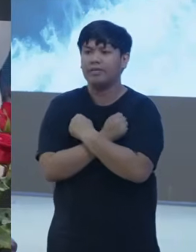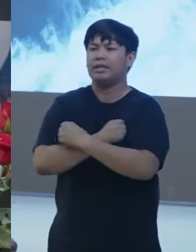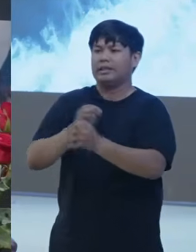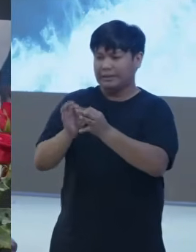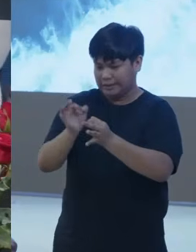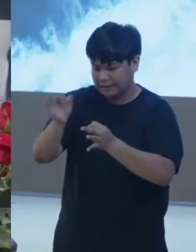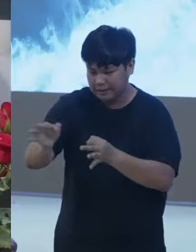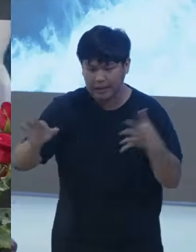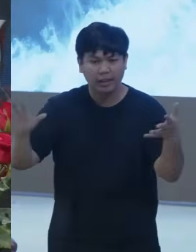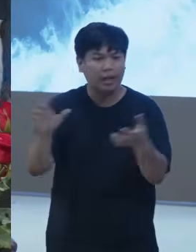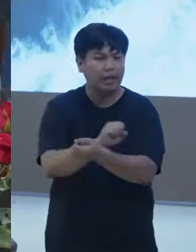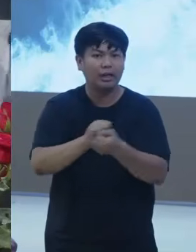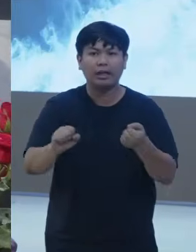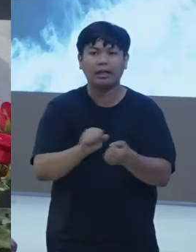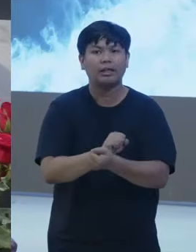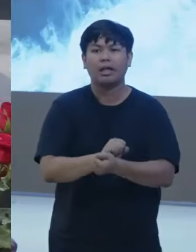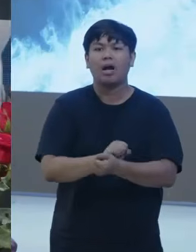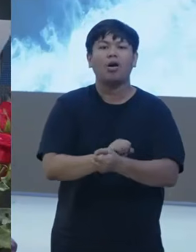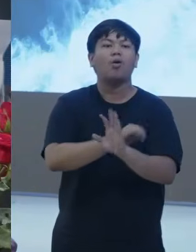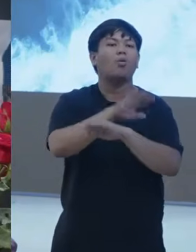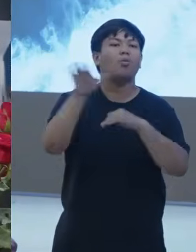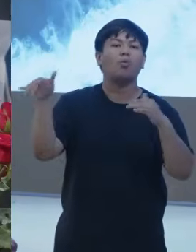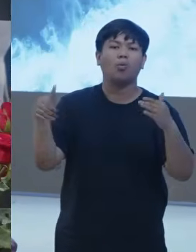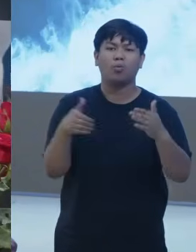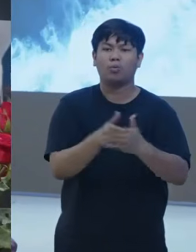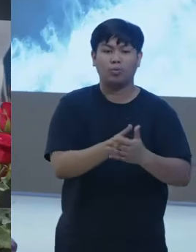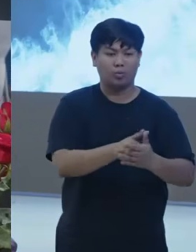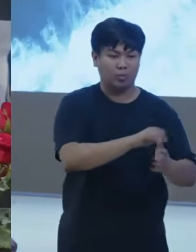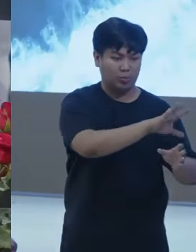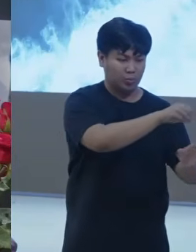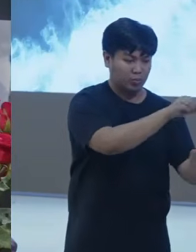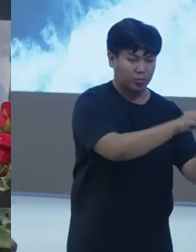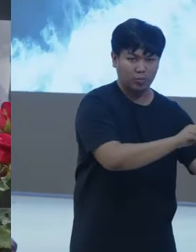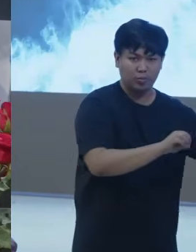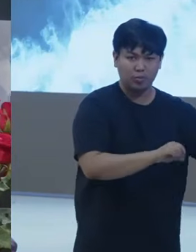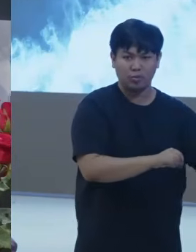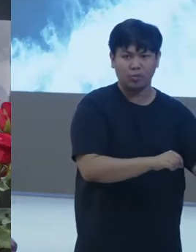from disaster, wala siyang ganon.